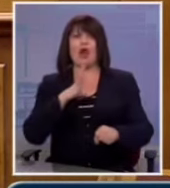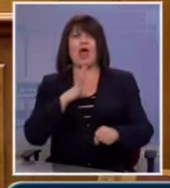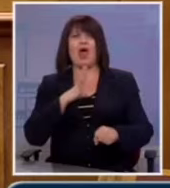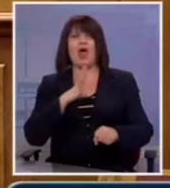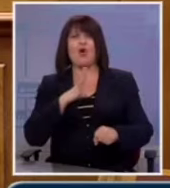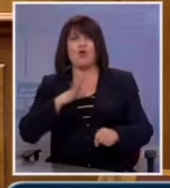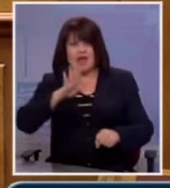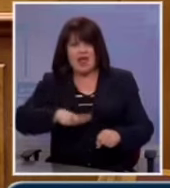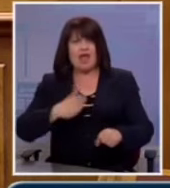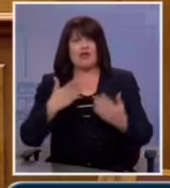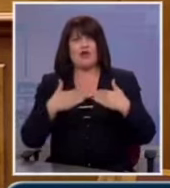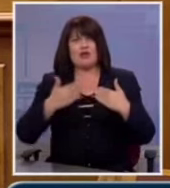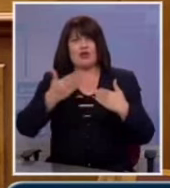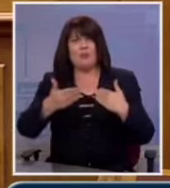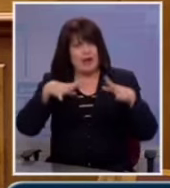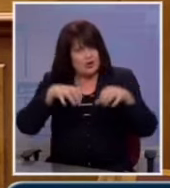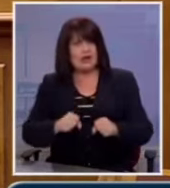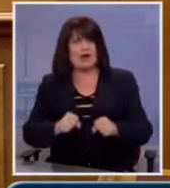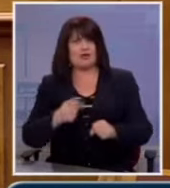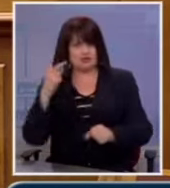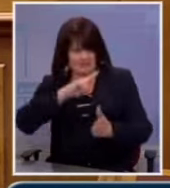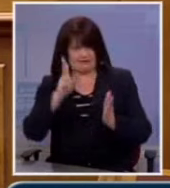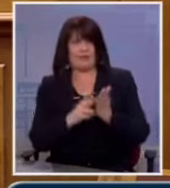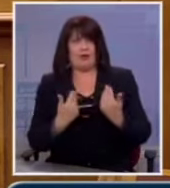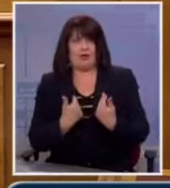κυρίαρχος για τον τόπο του και για το μέλλον του.